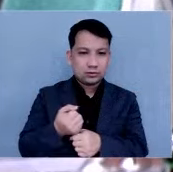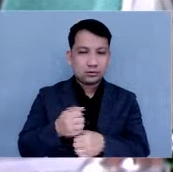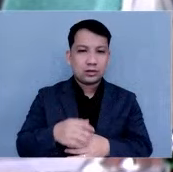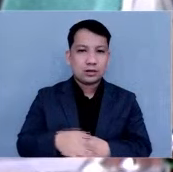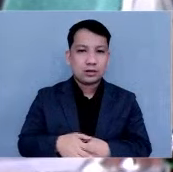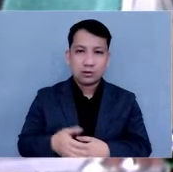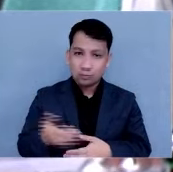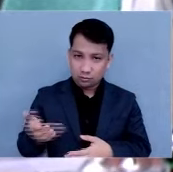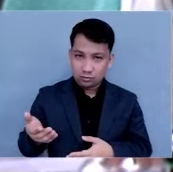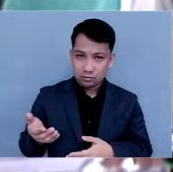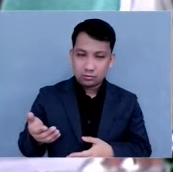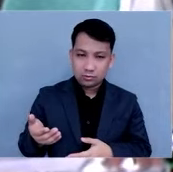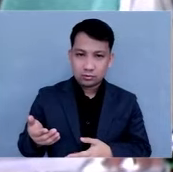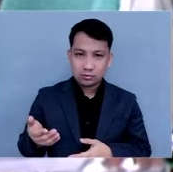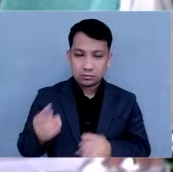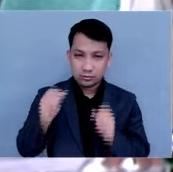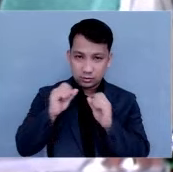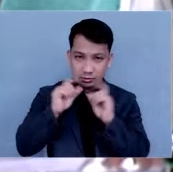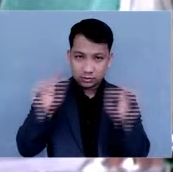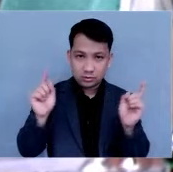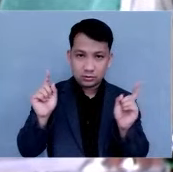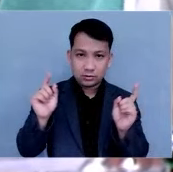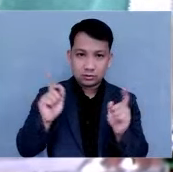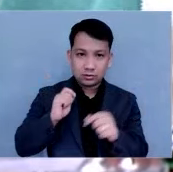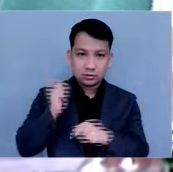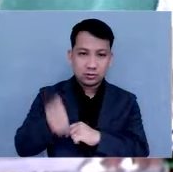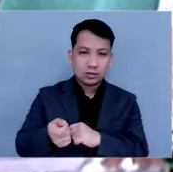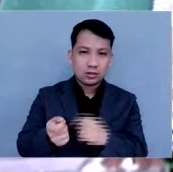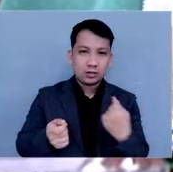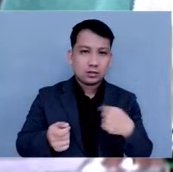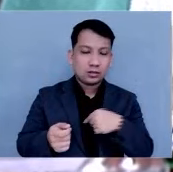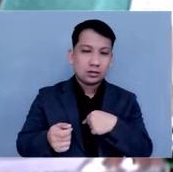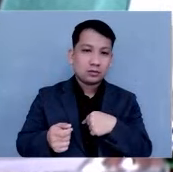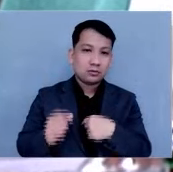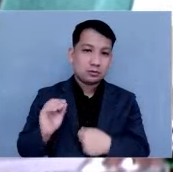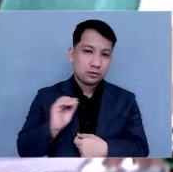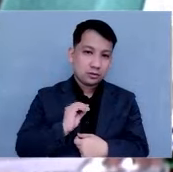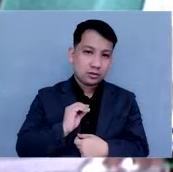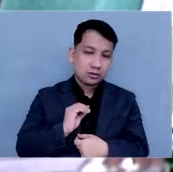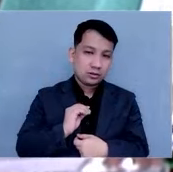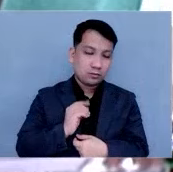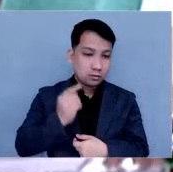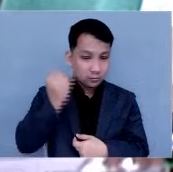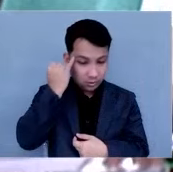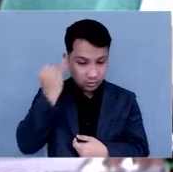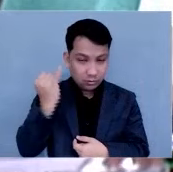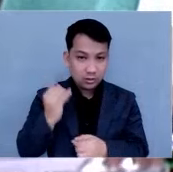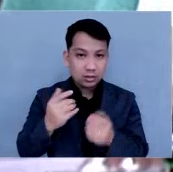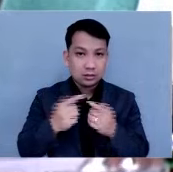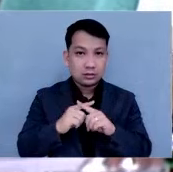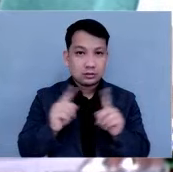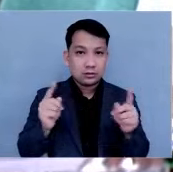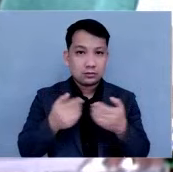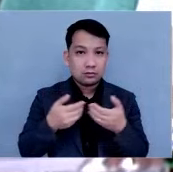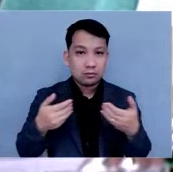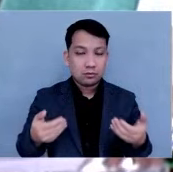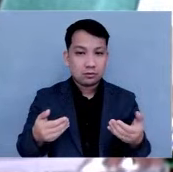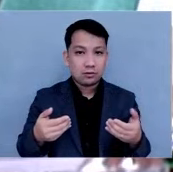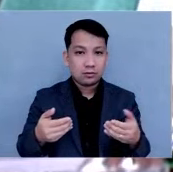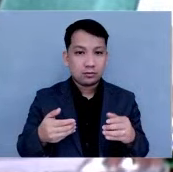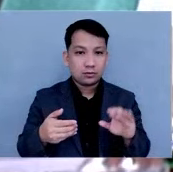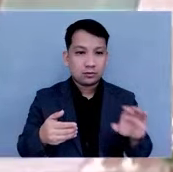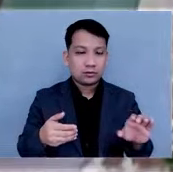we were rather surprised your honor kasi ang sa amin naman po just Imagine yung difference sana ang layo po